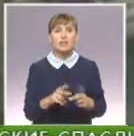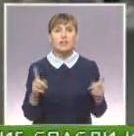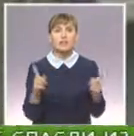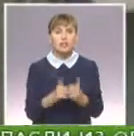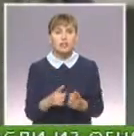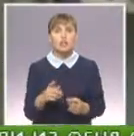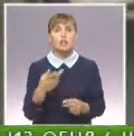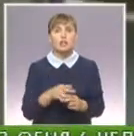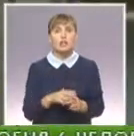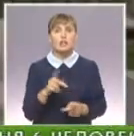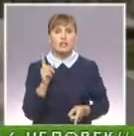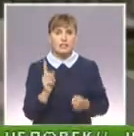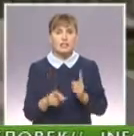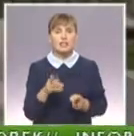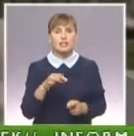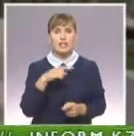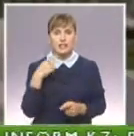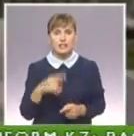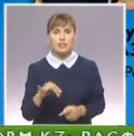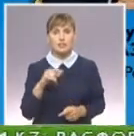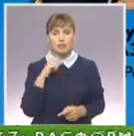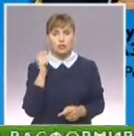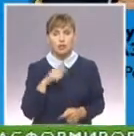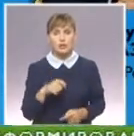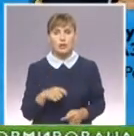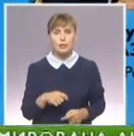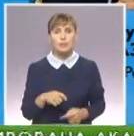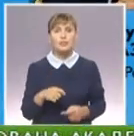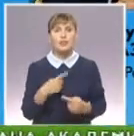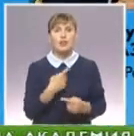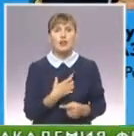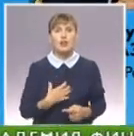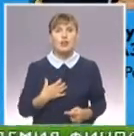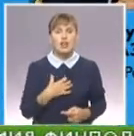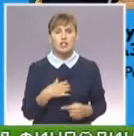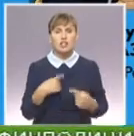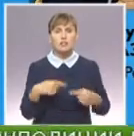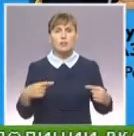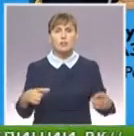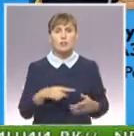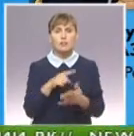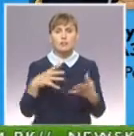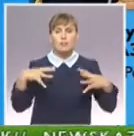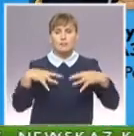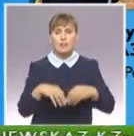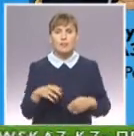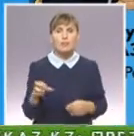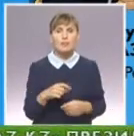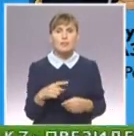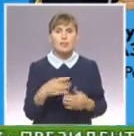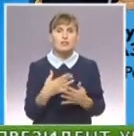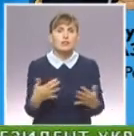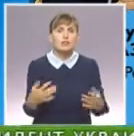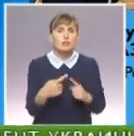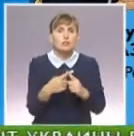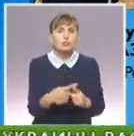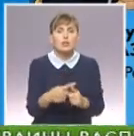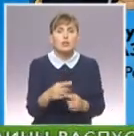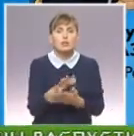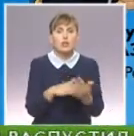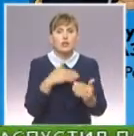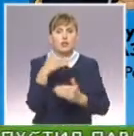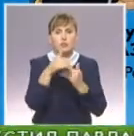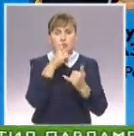Минске часом истины для России и Украины. Острые вопросы важно совместно обсуждать. Без взаимных уступок мы не сможем продвинуться